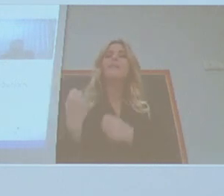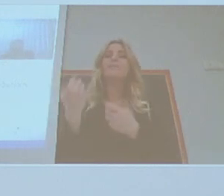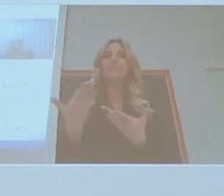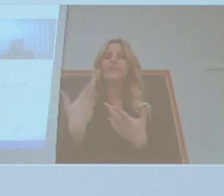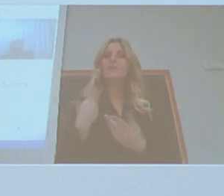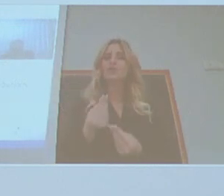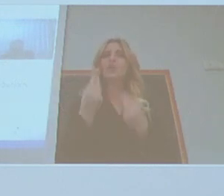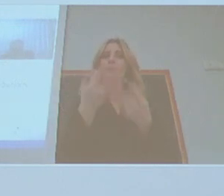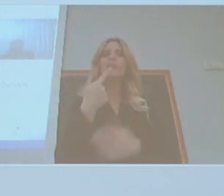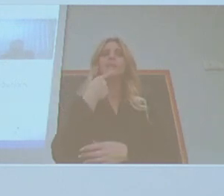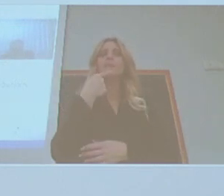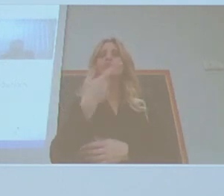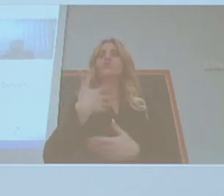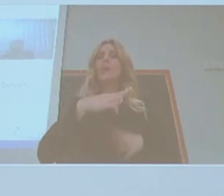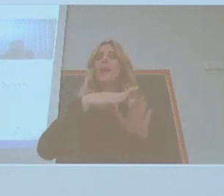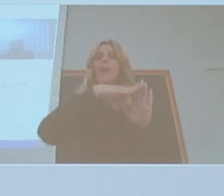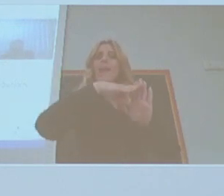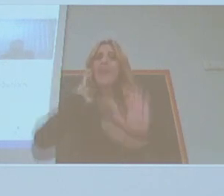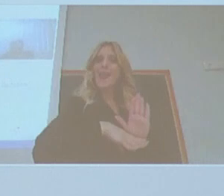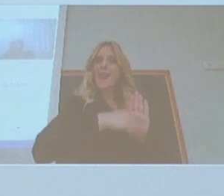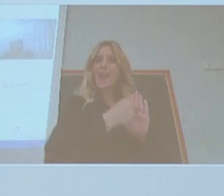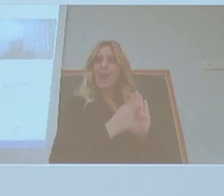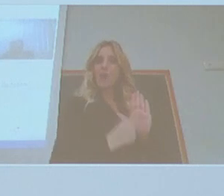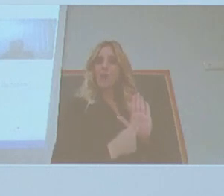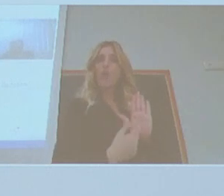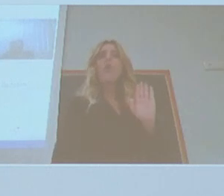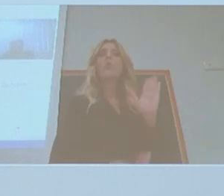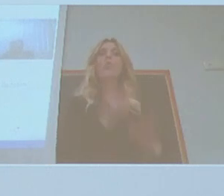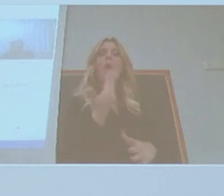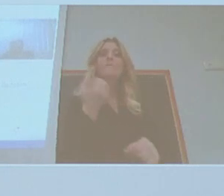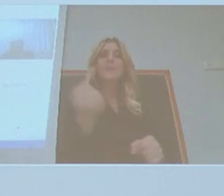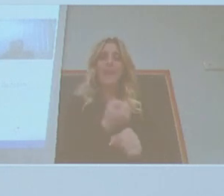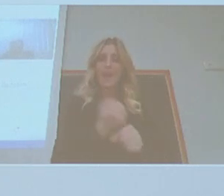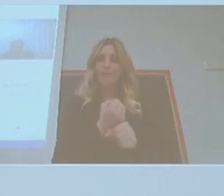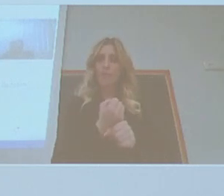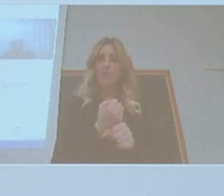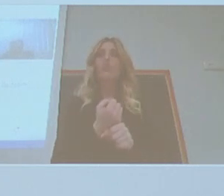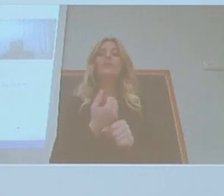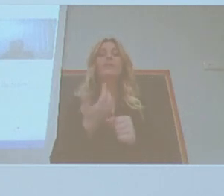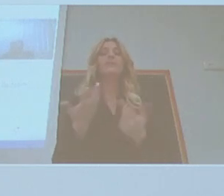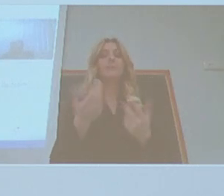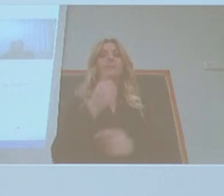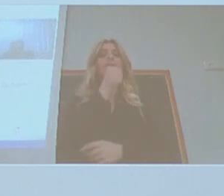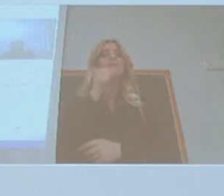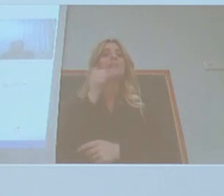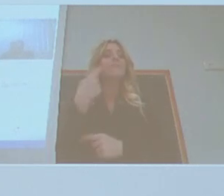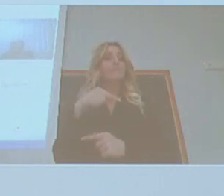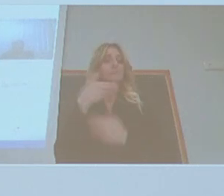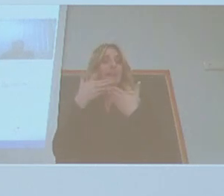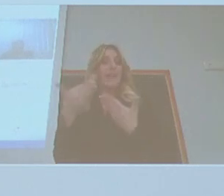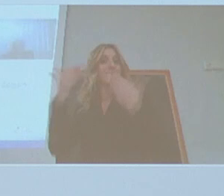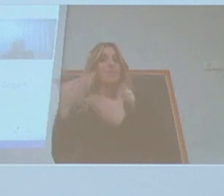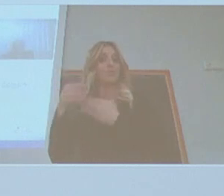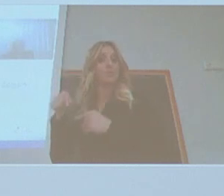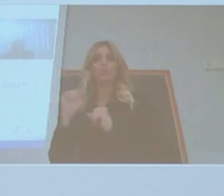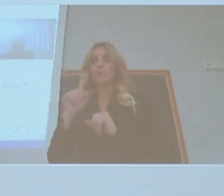anche stilato un elenco di nuovi lavori, così come emersi dallo studio. Ve ne